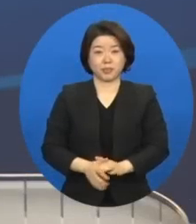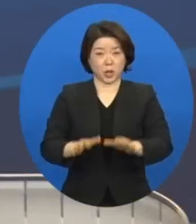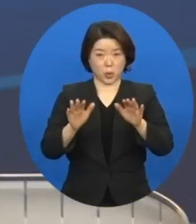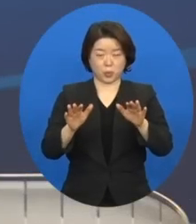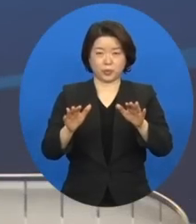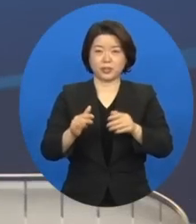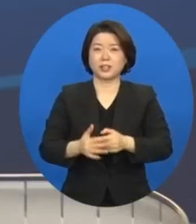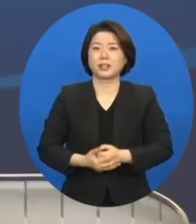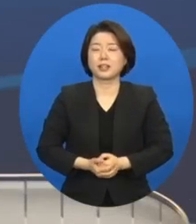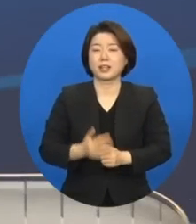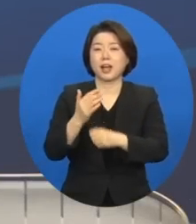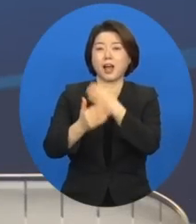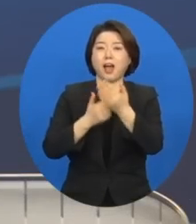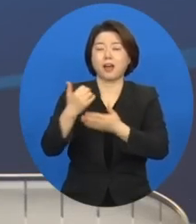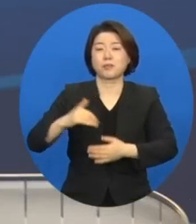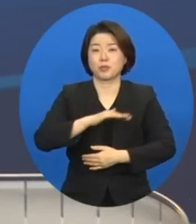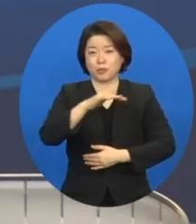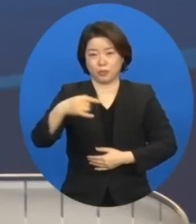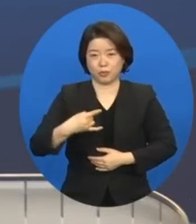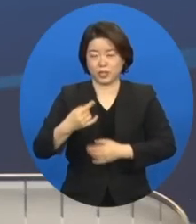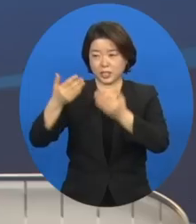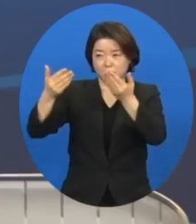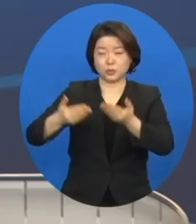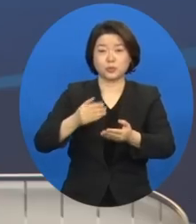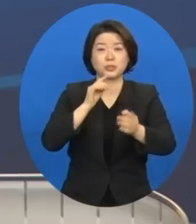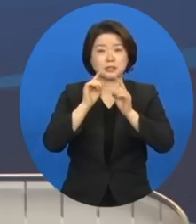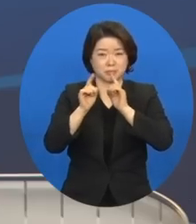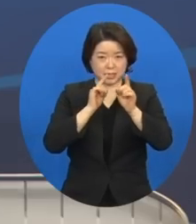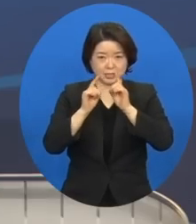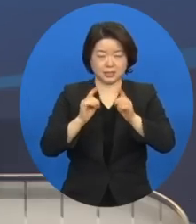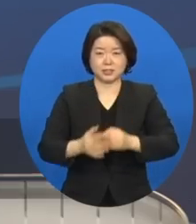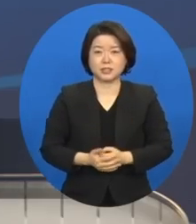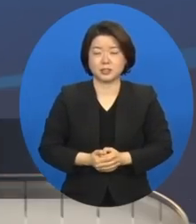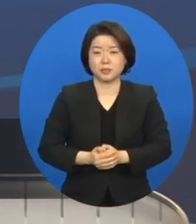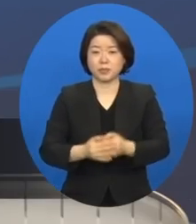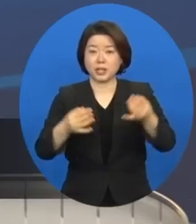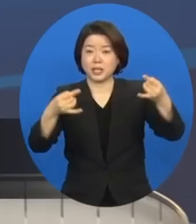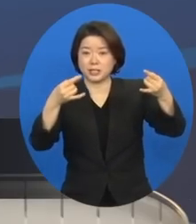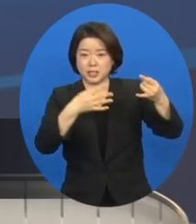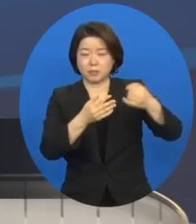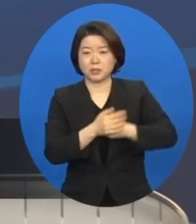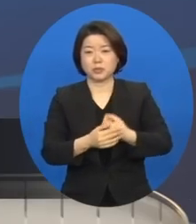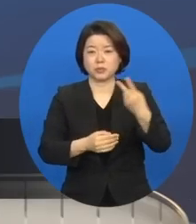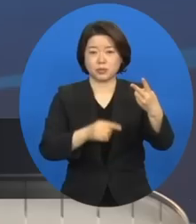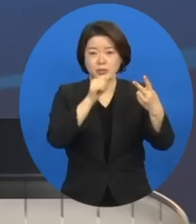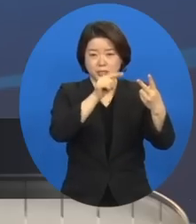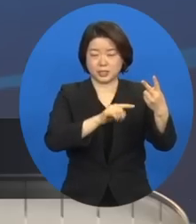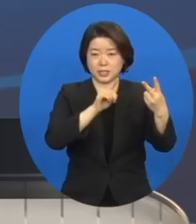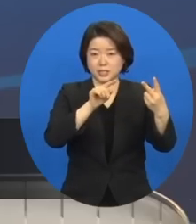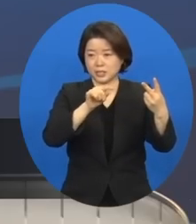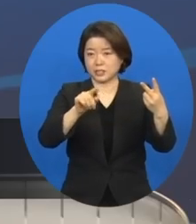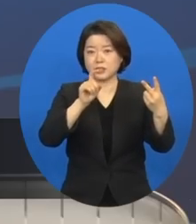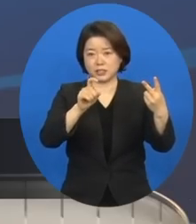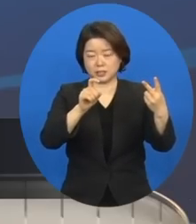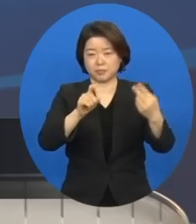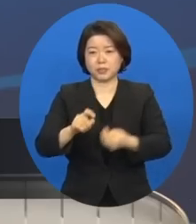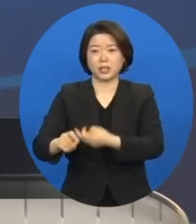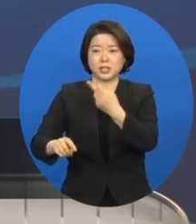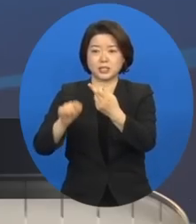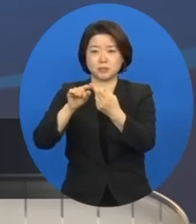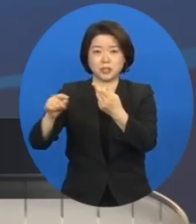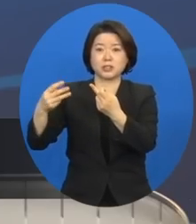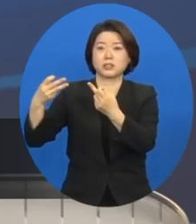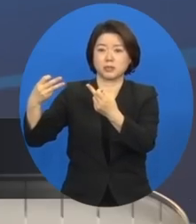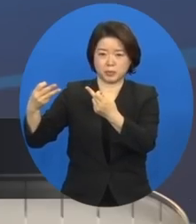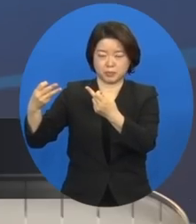오늘 하나님께서 우리에게 주신 말씀은 에베소서 2장 1절에서 10절,